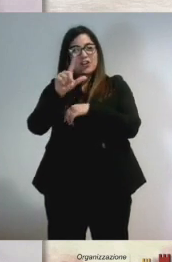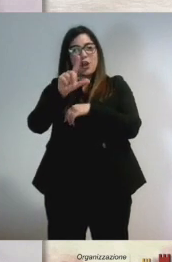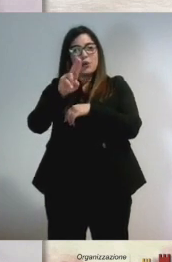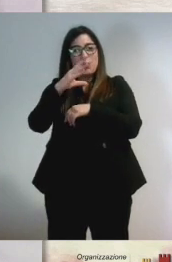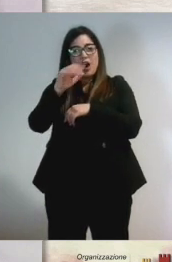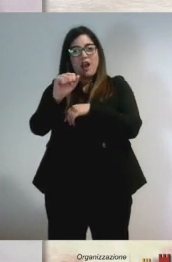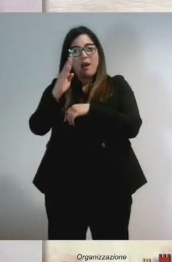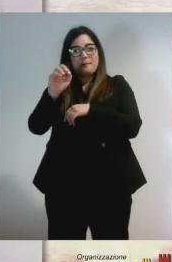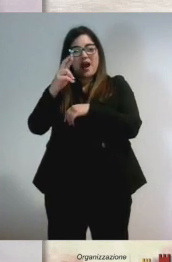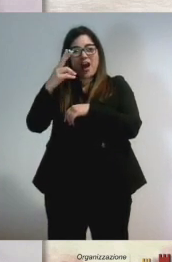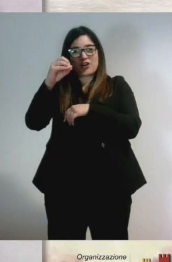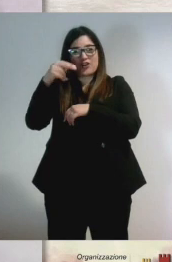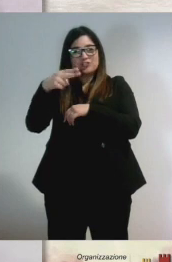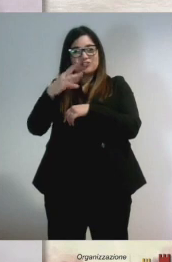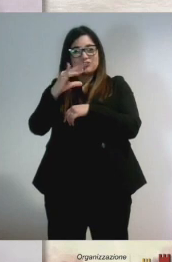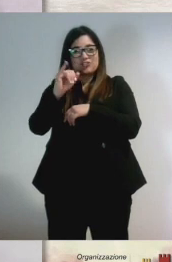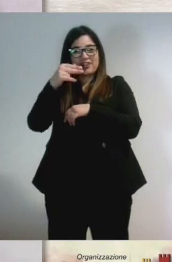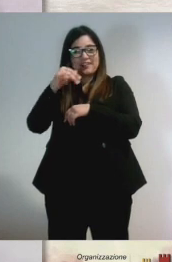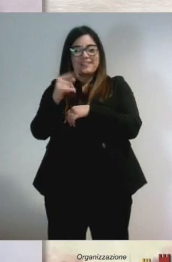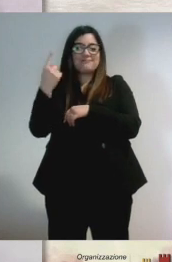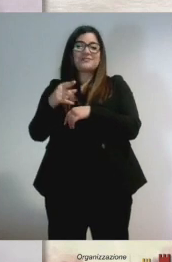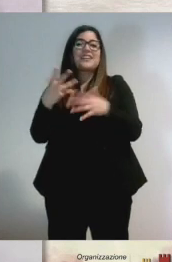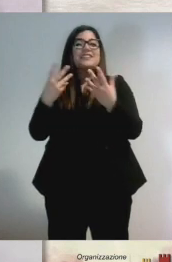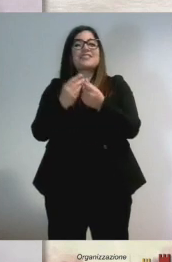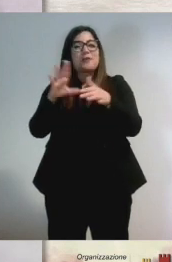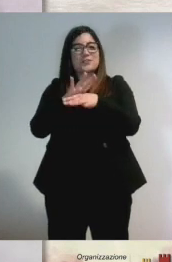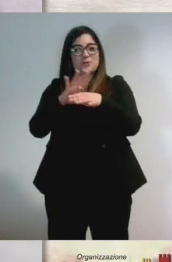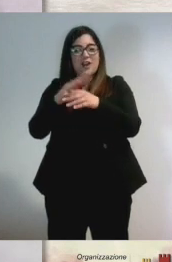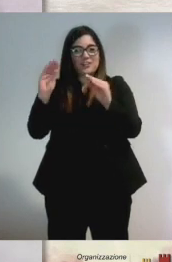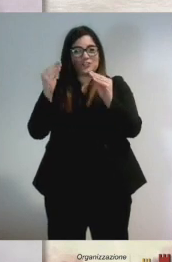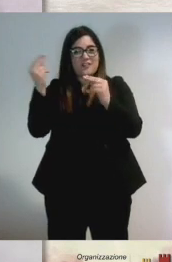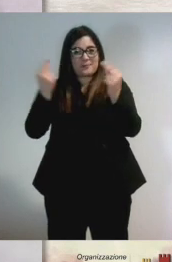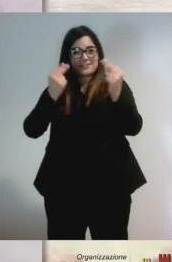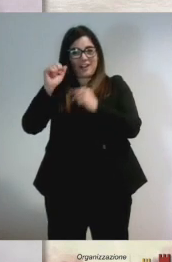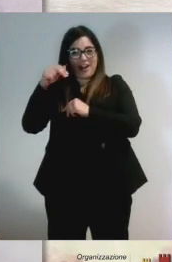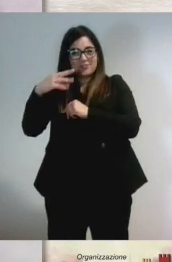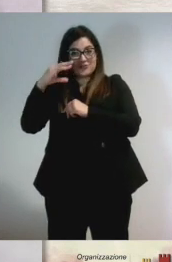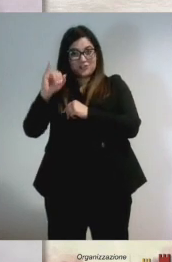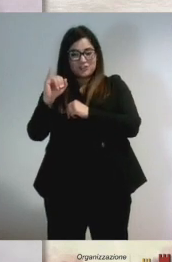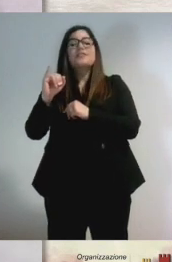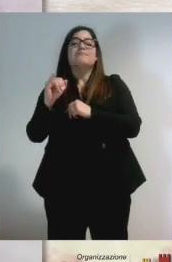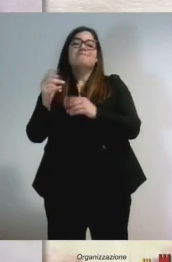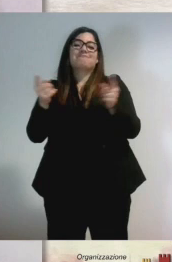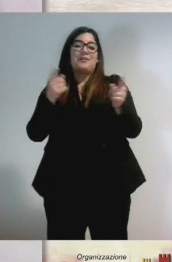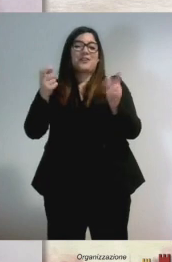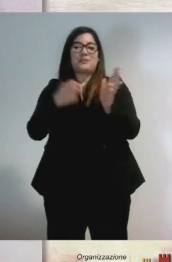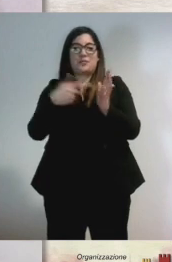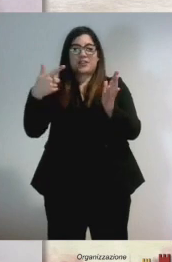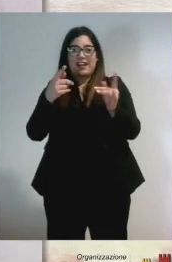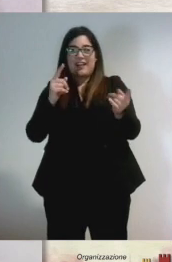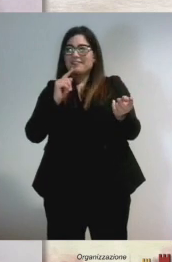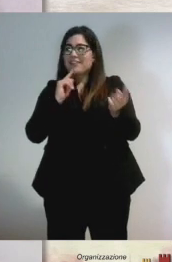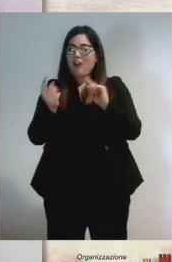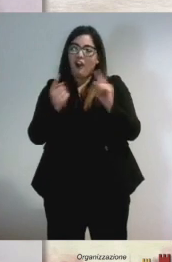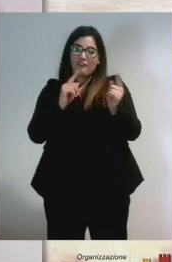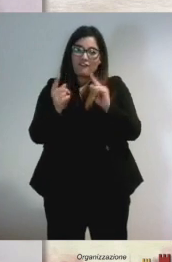alla squadra dei giovani amministratori di Anci ha organizzato questo momento importante di confronto lo ringrazio per il